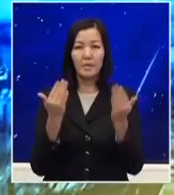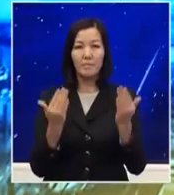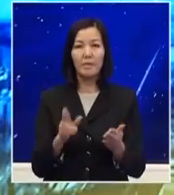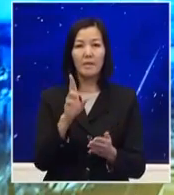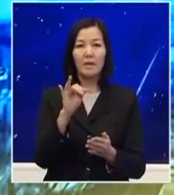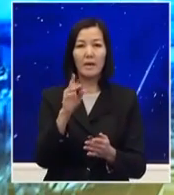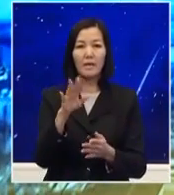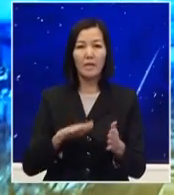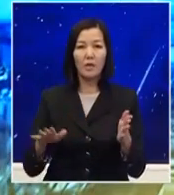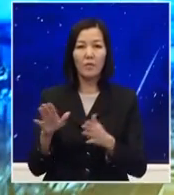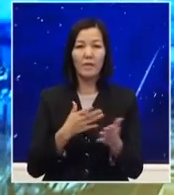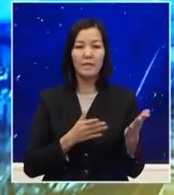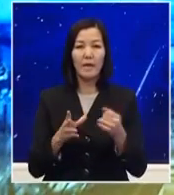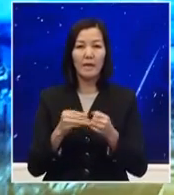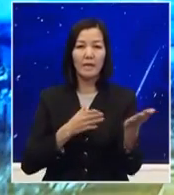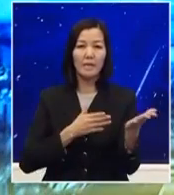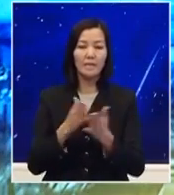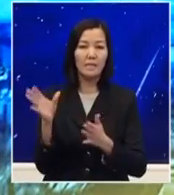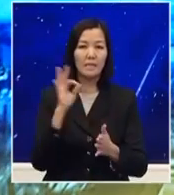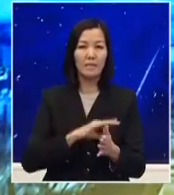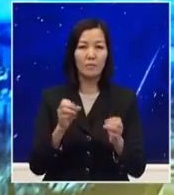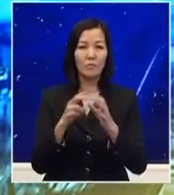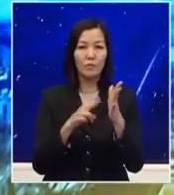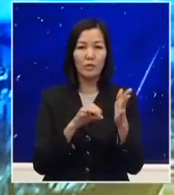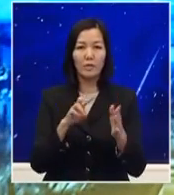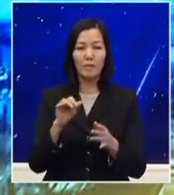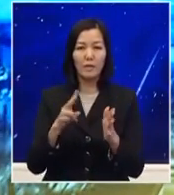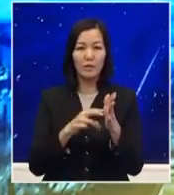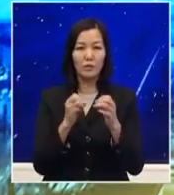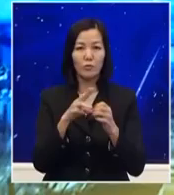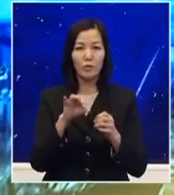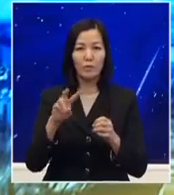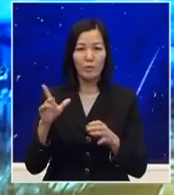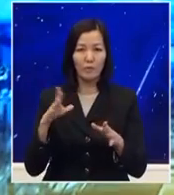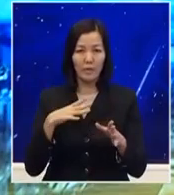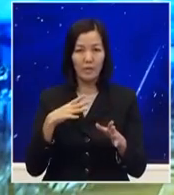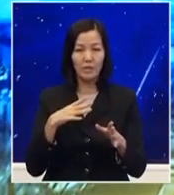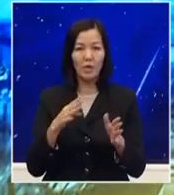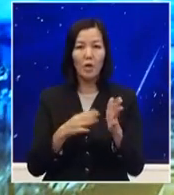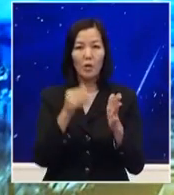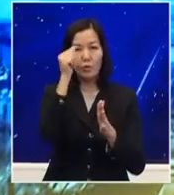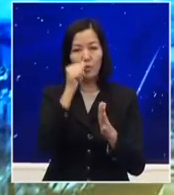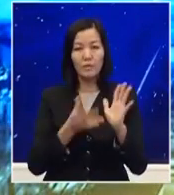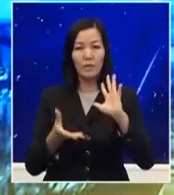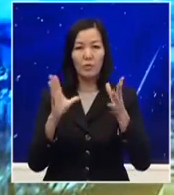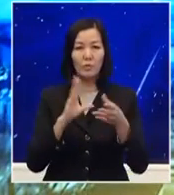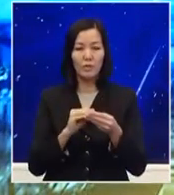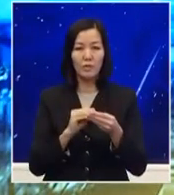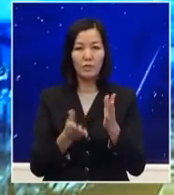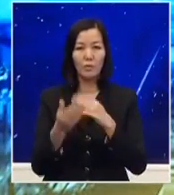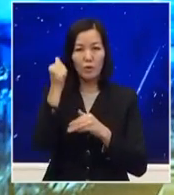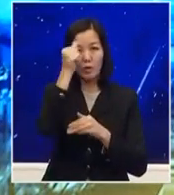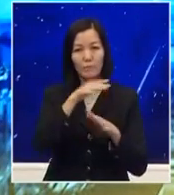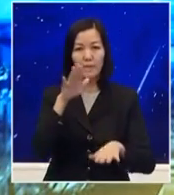Биыл Қаратал ауданында аграрлық сектордың табысы 17 миллиард 712 миллион теңгеге жетті. Бұл 9 айдың ішіндегі